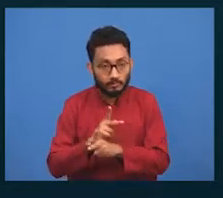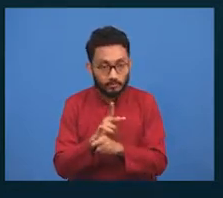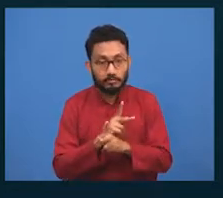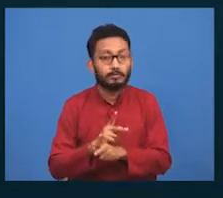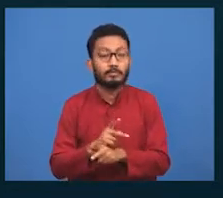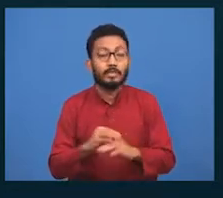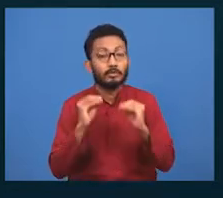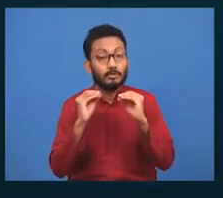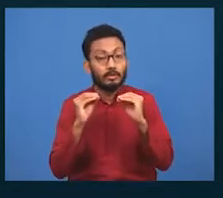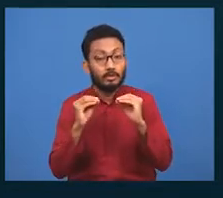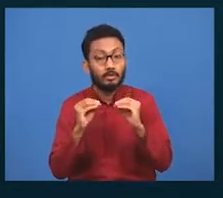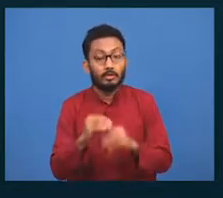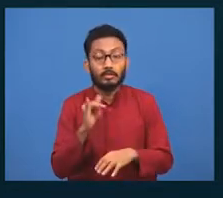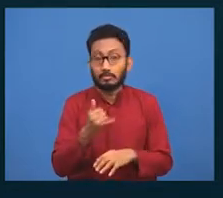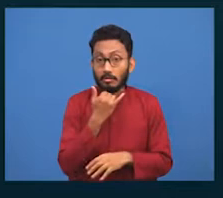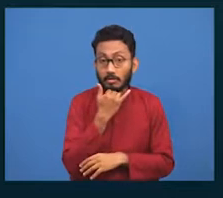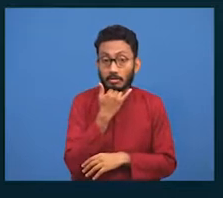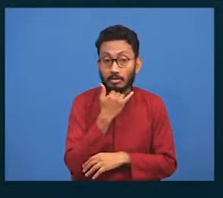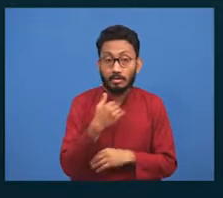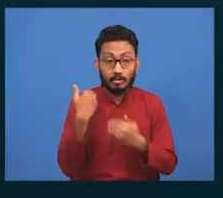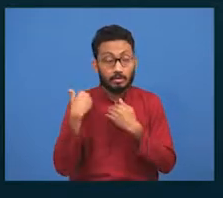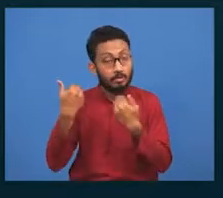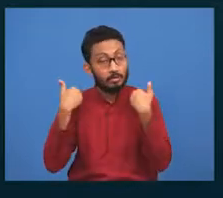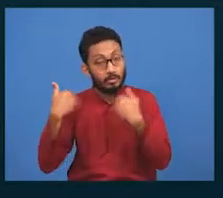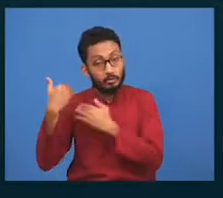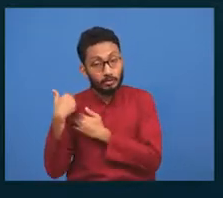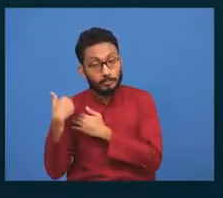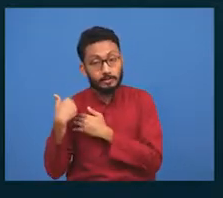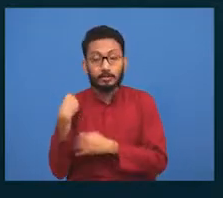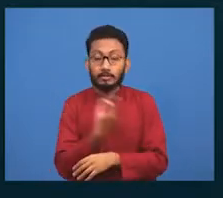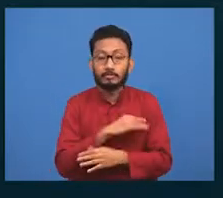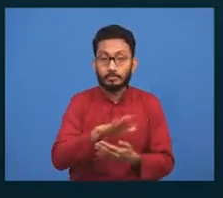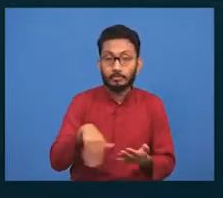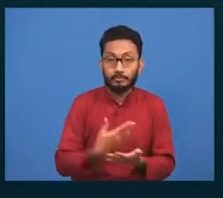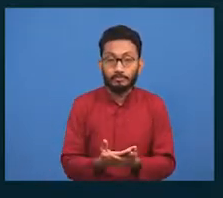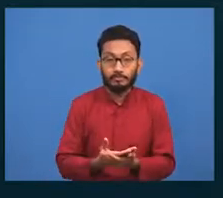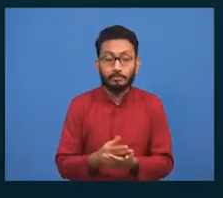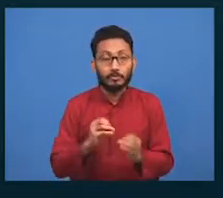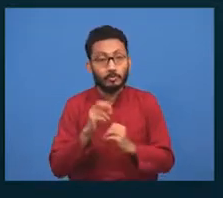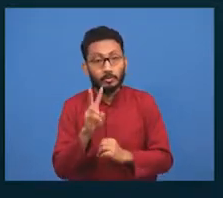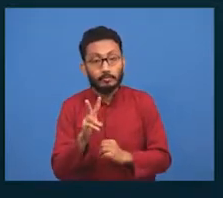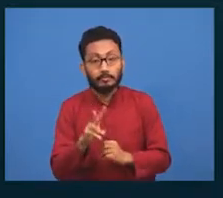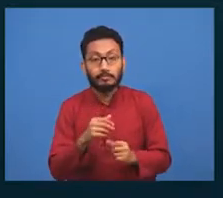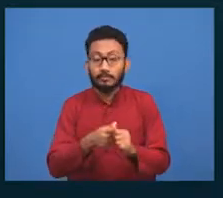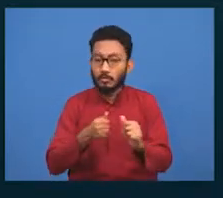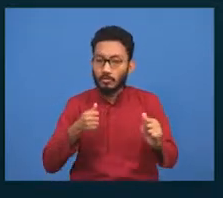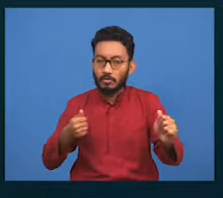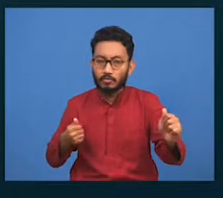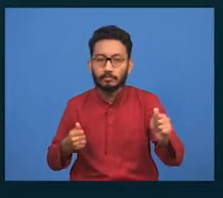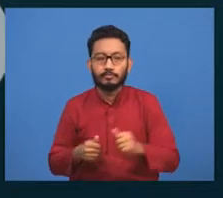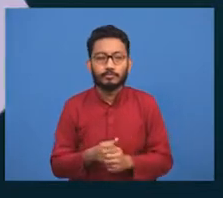kepada kekuatan tahap iman masing-masing. Dan yang kedua, mengelakkan